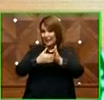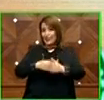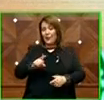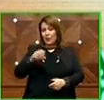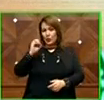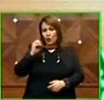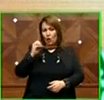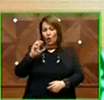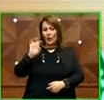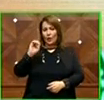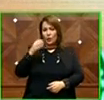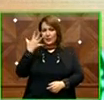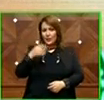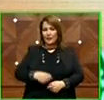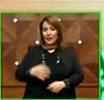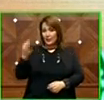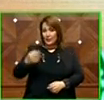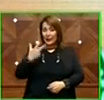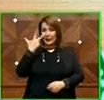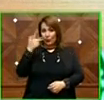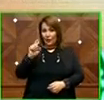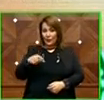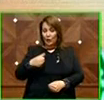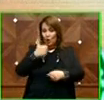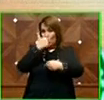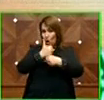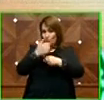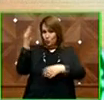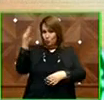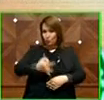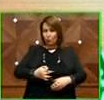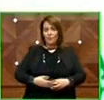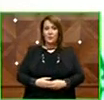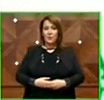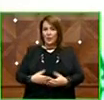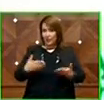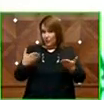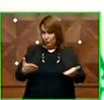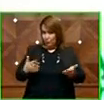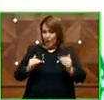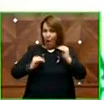28045 بنسبة 3.11%. لاحظوا هنا يعني تناسب